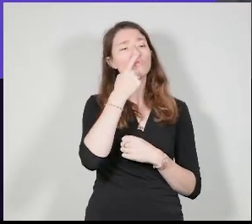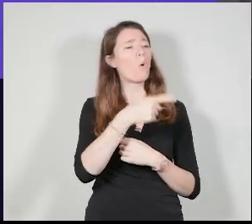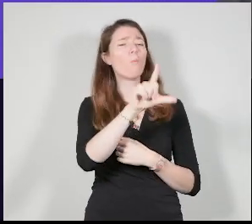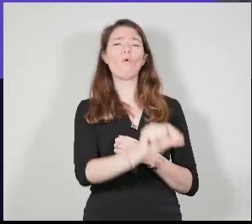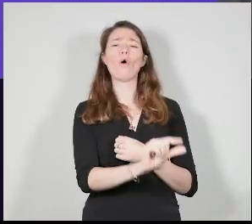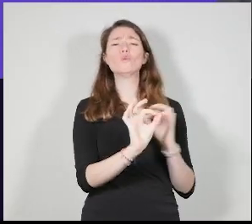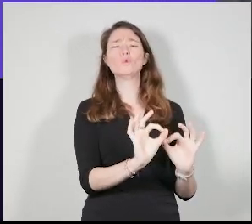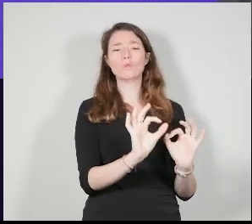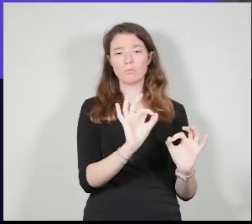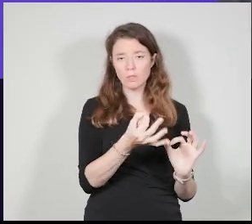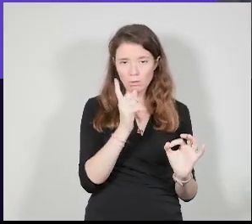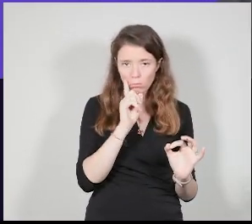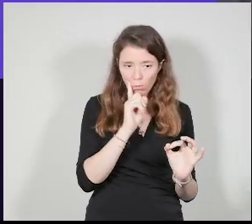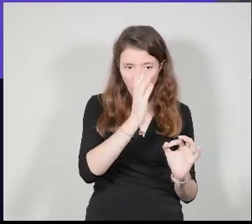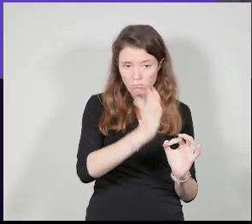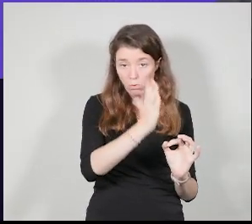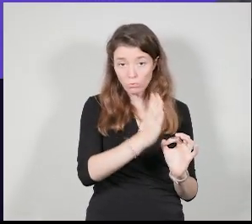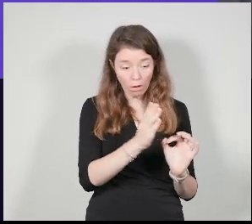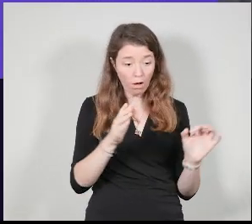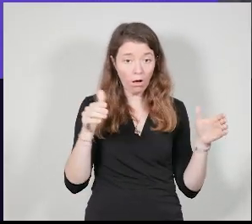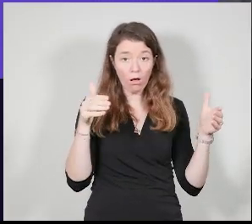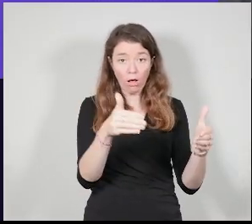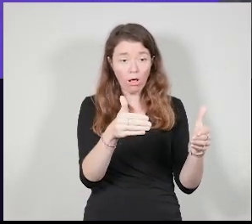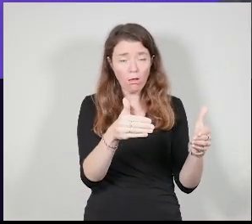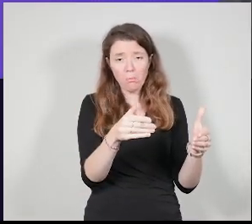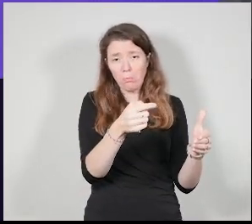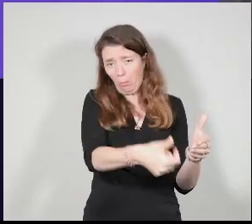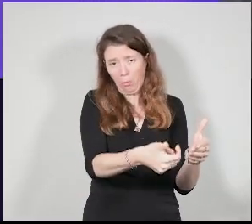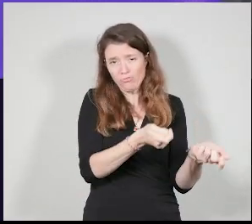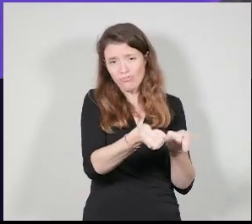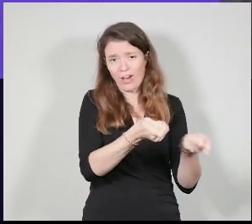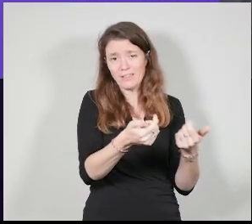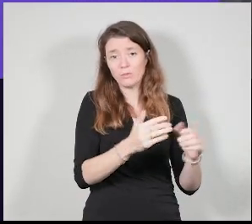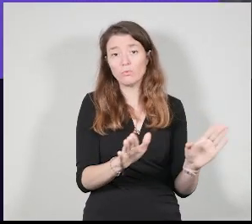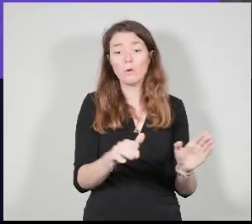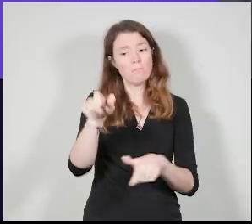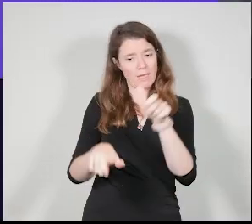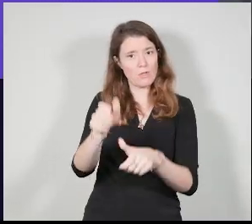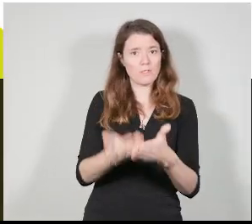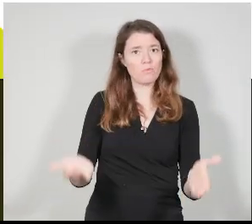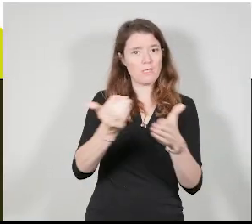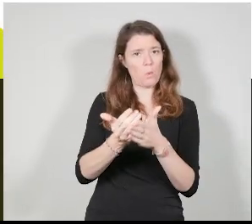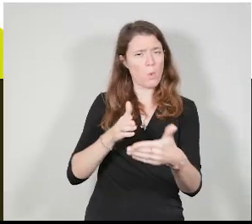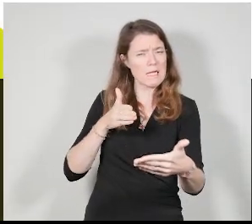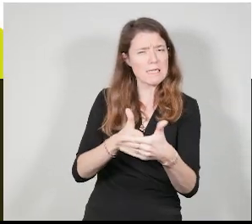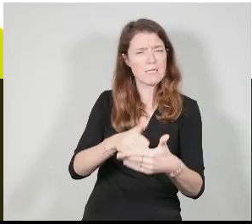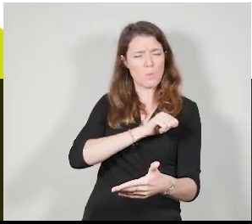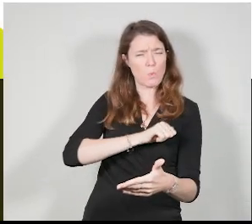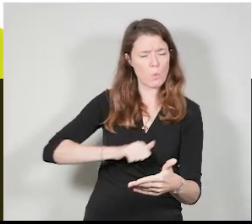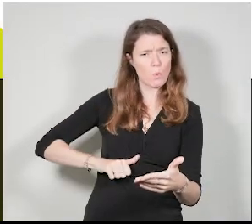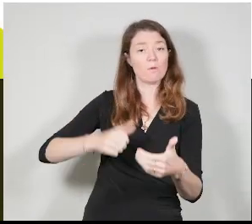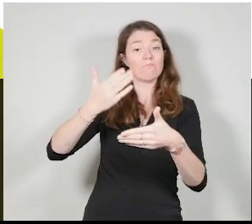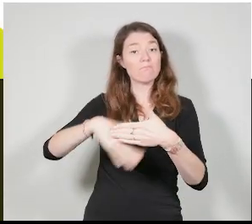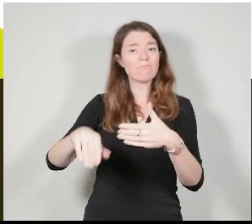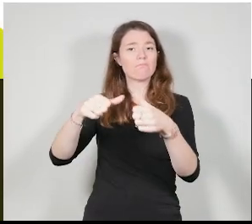évidemment parce qu'on couvre des besoins tout à fait modestes. En réalité, les personnes qui sont dans des situations très difficiles et qui restent chez elles,